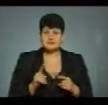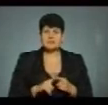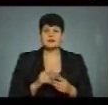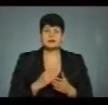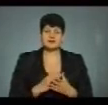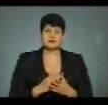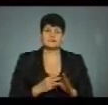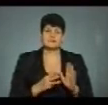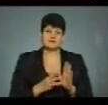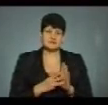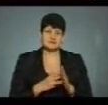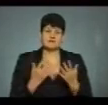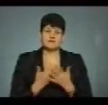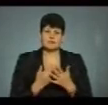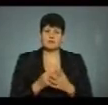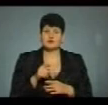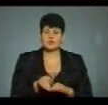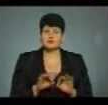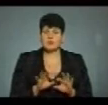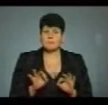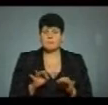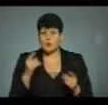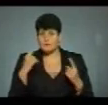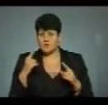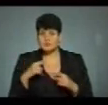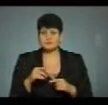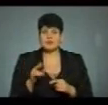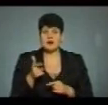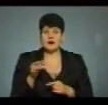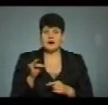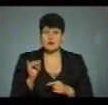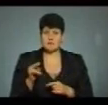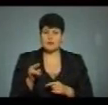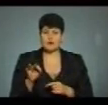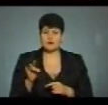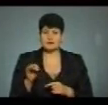8 фантазійних фільмів. У них розповідається про пригоди чарівника Гаррі Поттера, його друзів